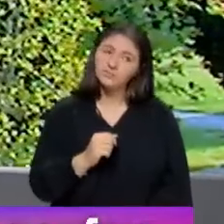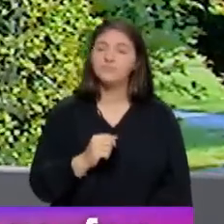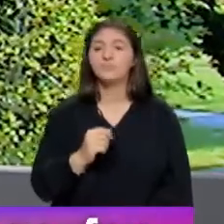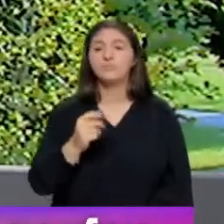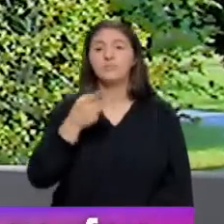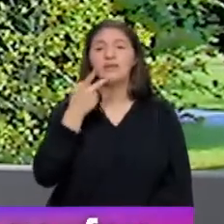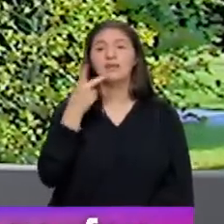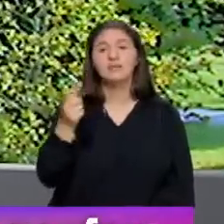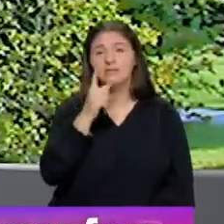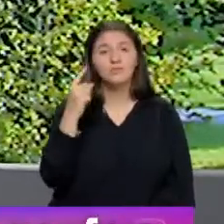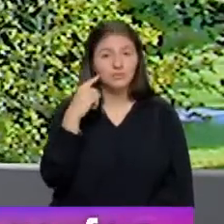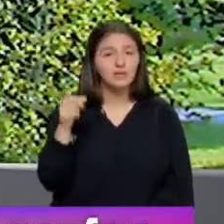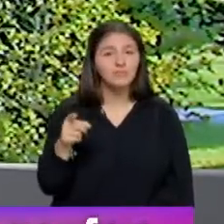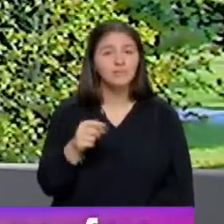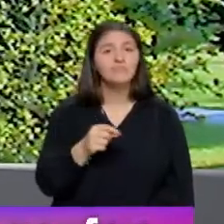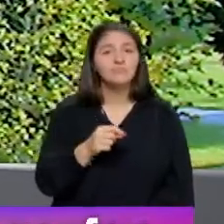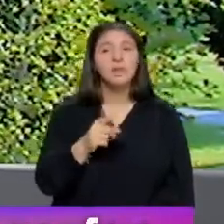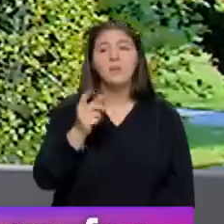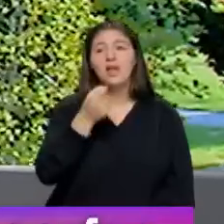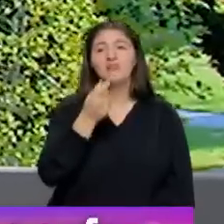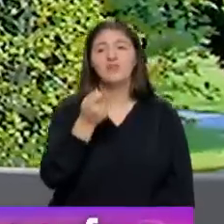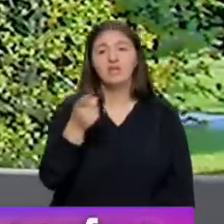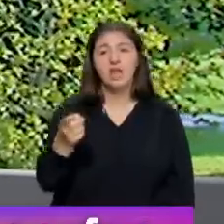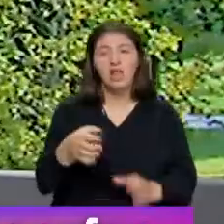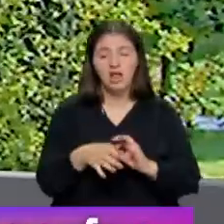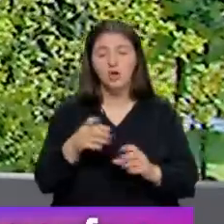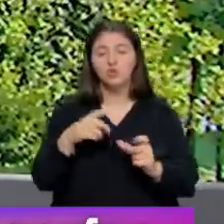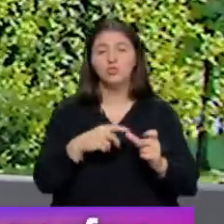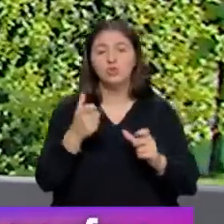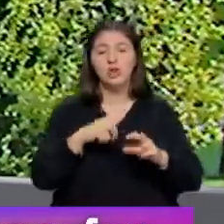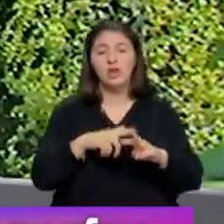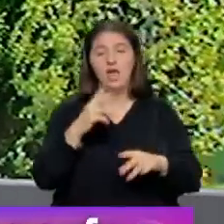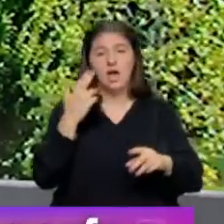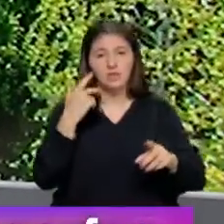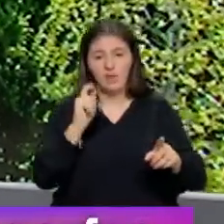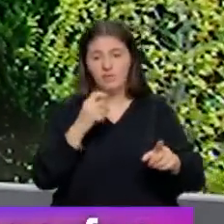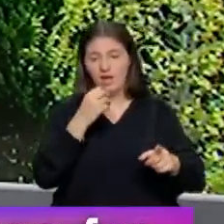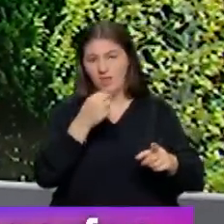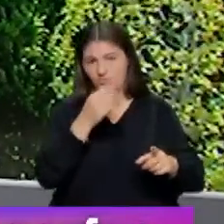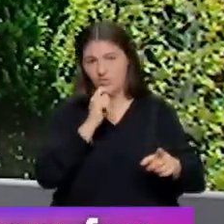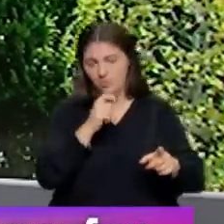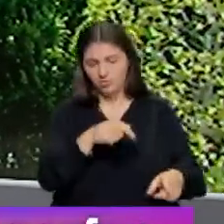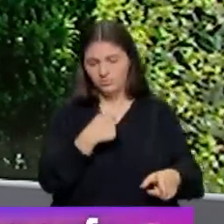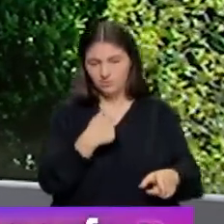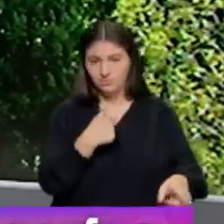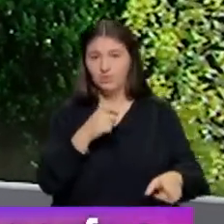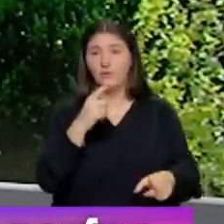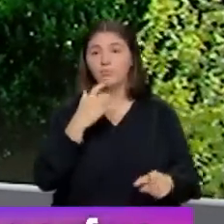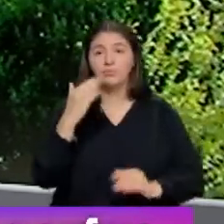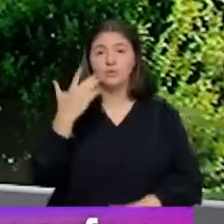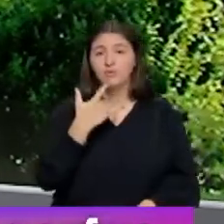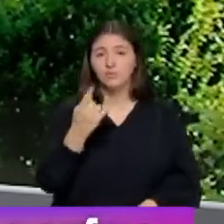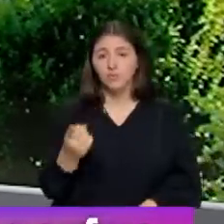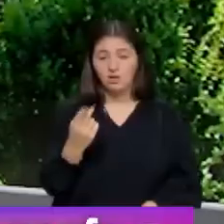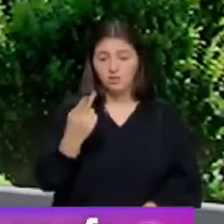teyzemizin sesini duyalım mı Hem ilaç fiyatları ile ilgili şöyle Öztürk'ün yapmış olduğu röportaj ve o büyüğümüz ne